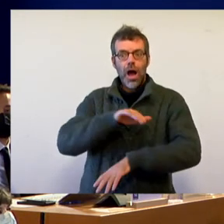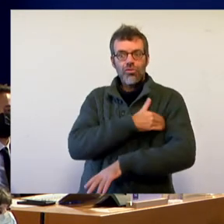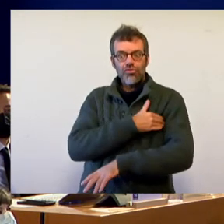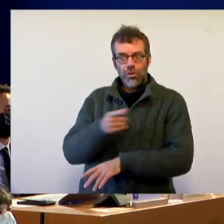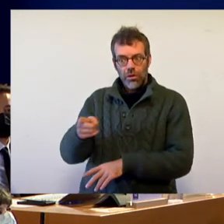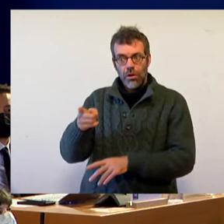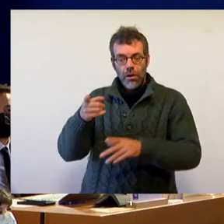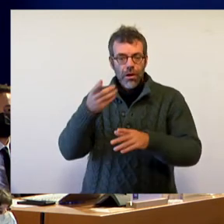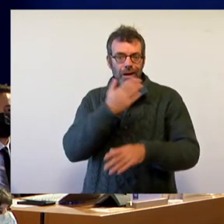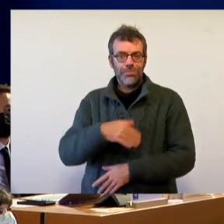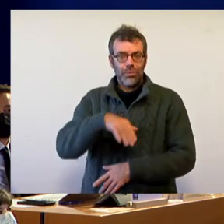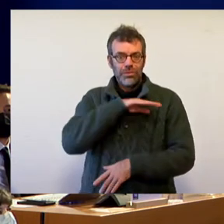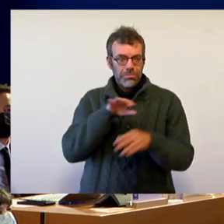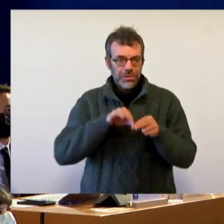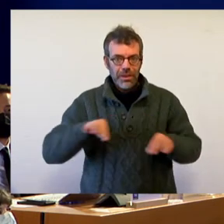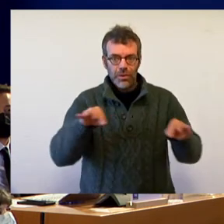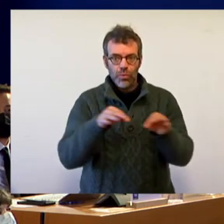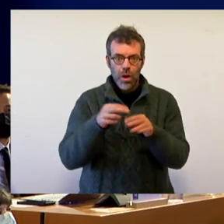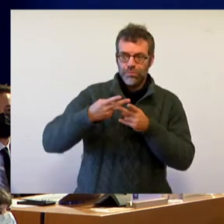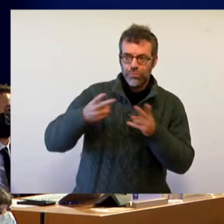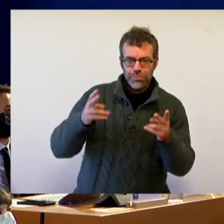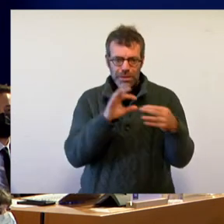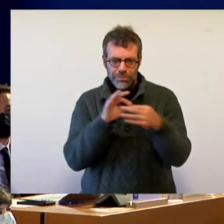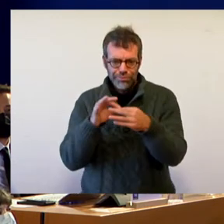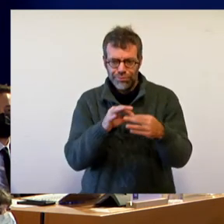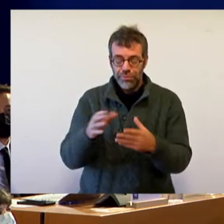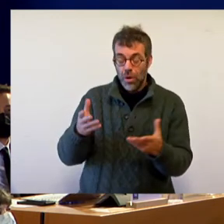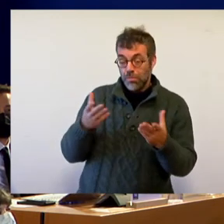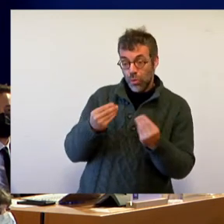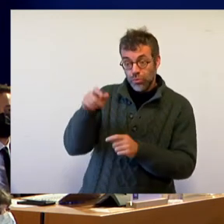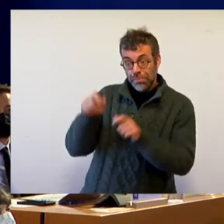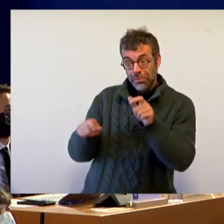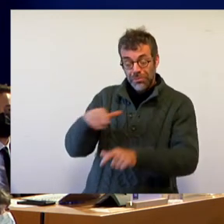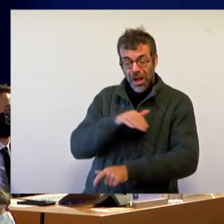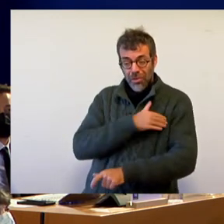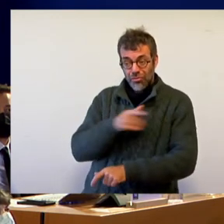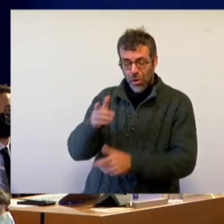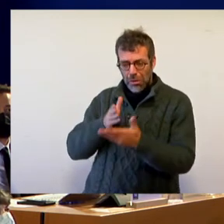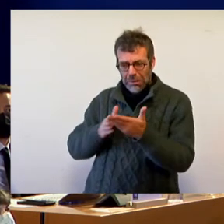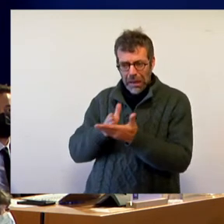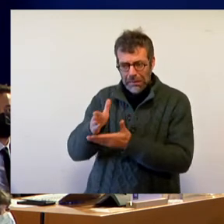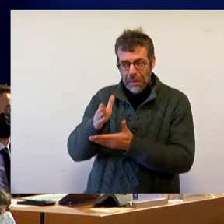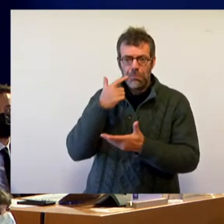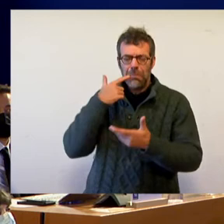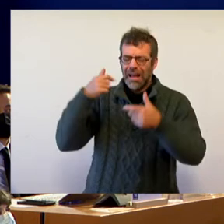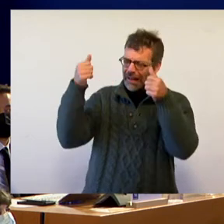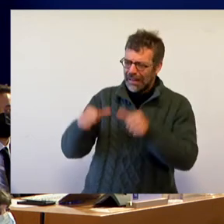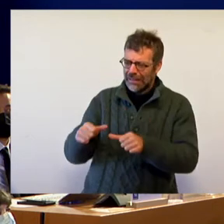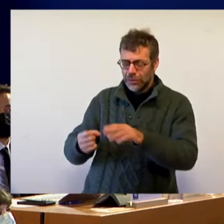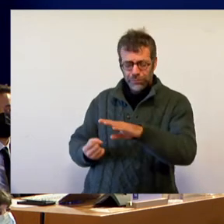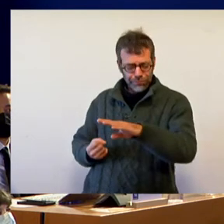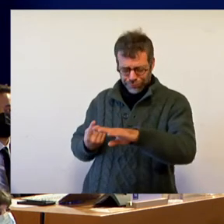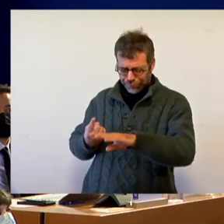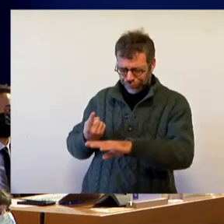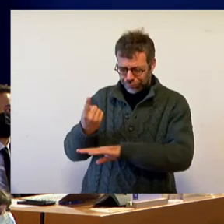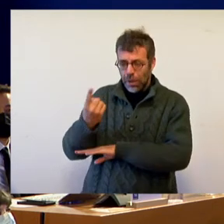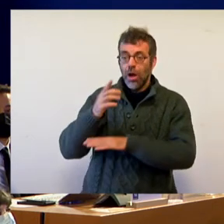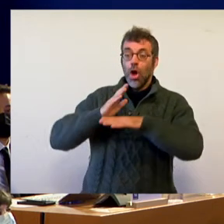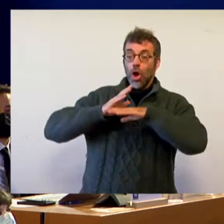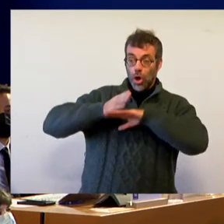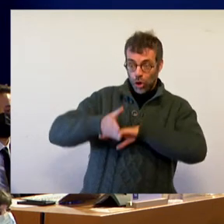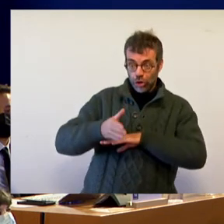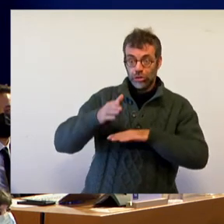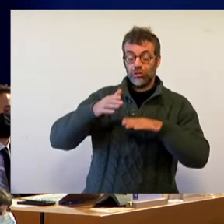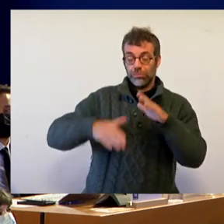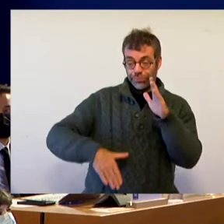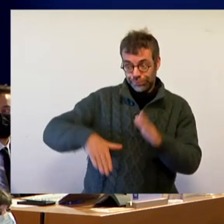essentielle. Beaucoup des agents font leur carrière quasiment dans la même collectivité. Ils y entrent, ils s'y épanouissent, ils